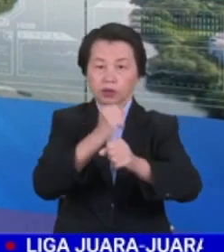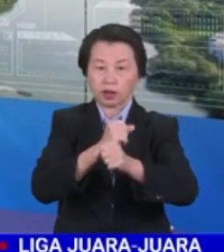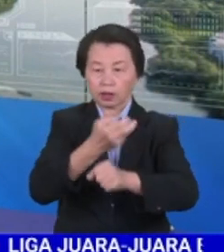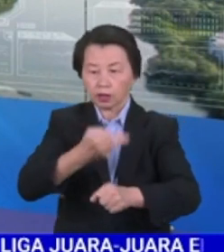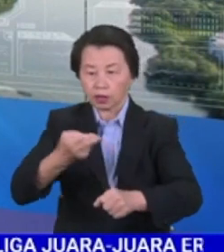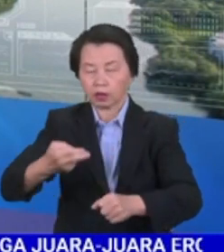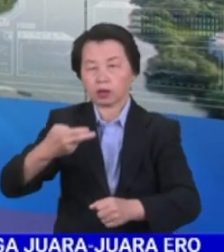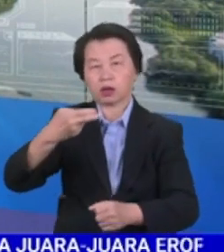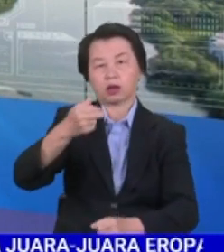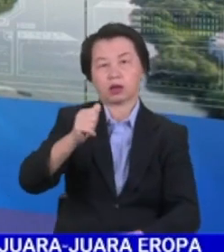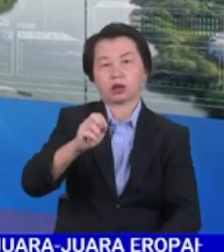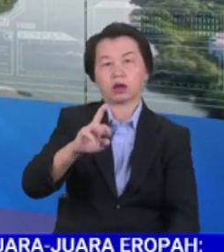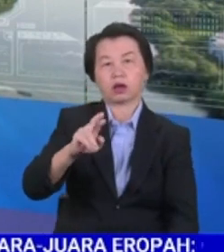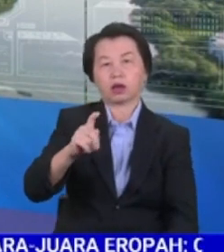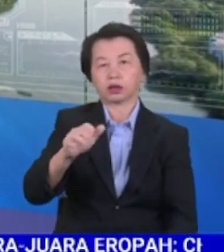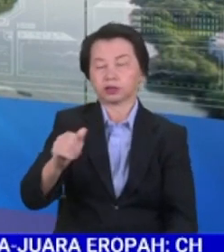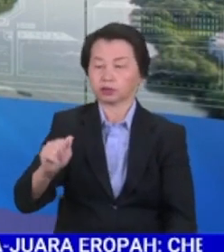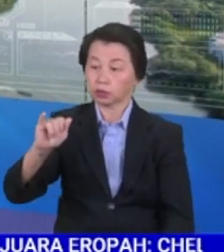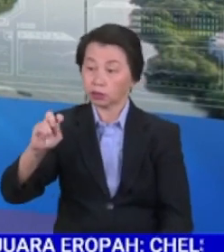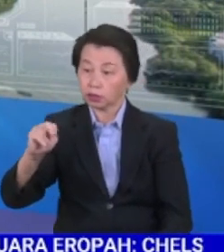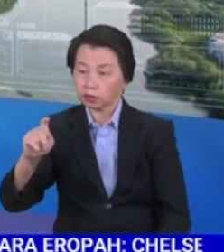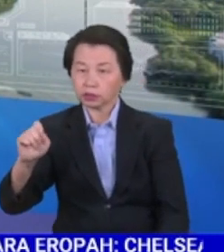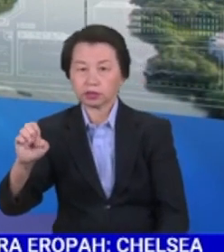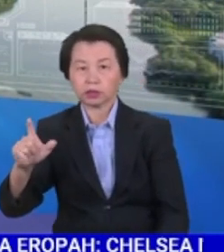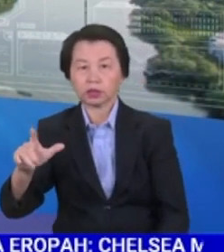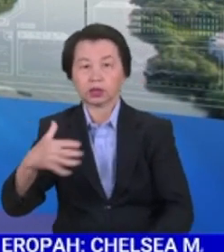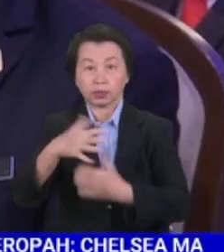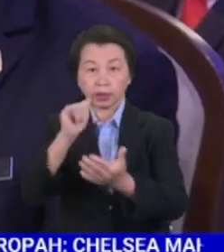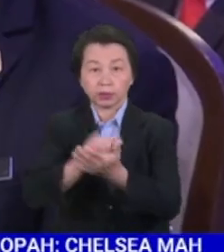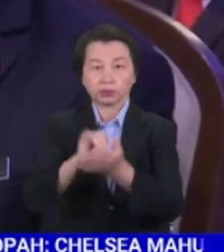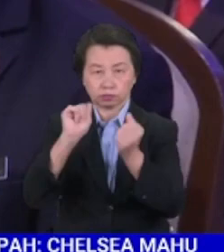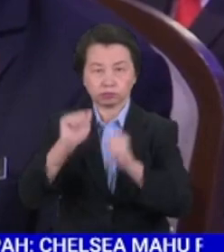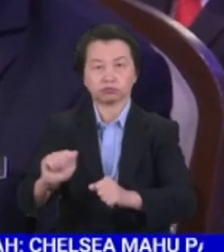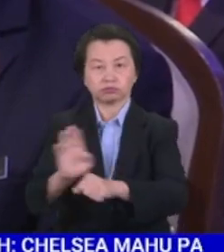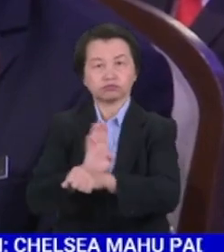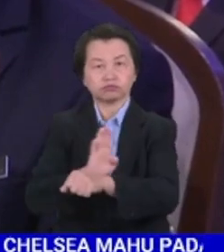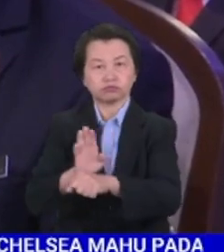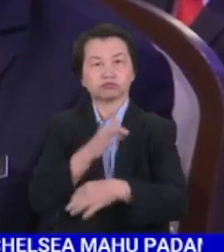harta intelek seterusnya dapat dikomersilkan.